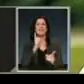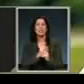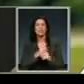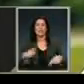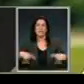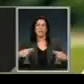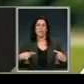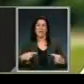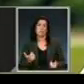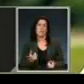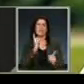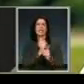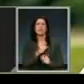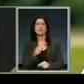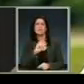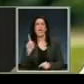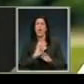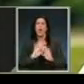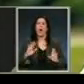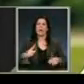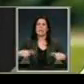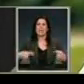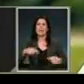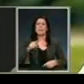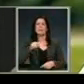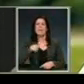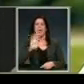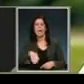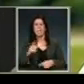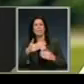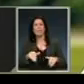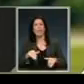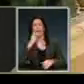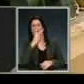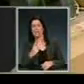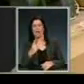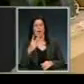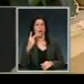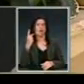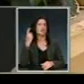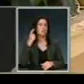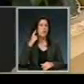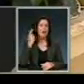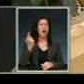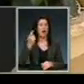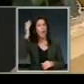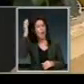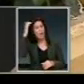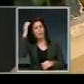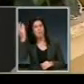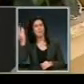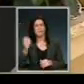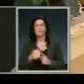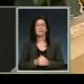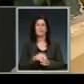לכיסא גלגלים, זה גם למוגבלויות ראייה ושמיעה, קוגניטיביות ושכליות. בשנת 2006